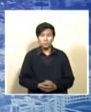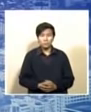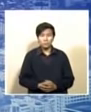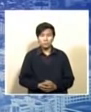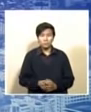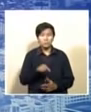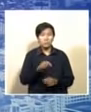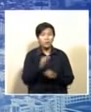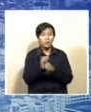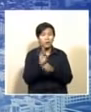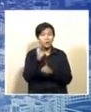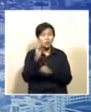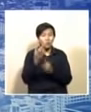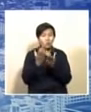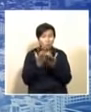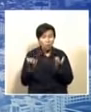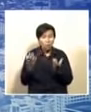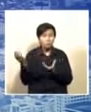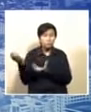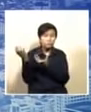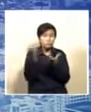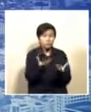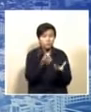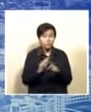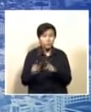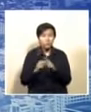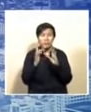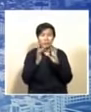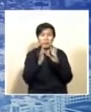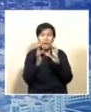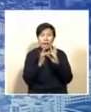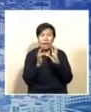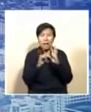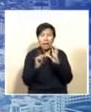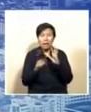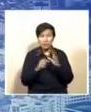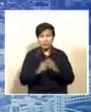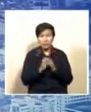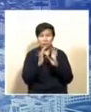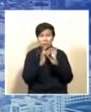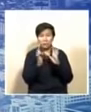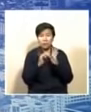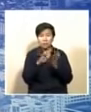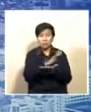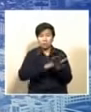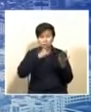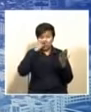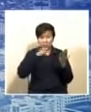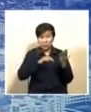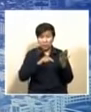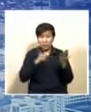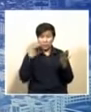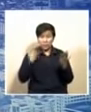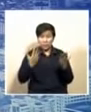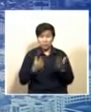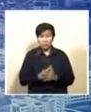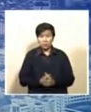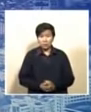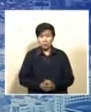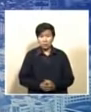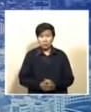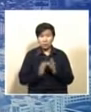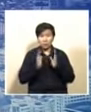ริจาครัฐบาลจีนที่ให้เราเนี่ยตอนนี้เนี่ยเราได้ตัวที่เข้าแมสก็คือสีเขียว100,000ตอนนี้กระจายโรงพยาบาลในต่าง